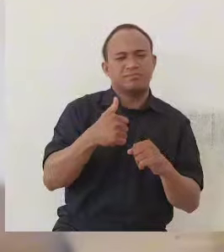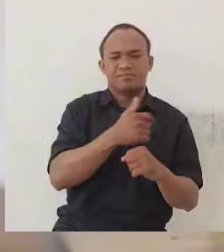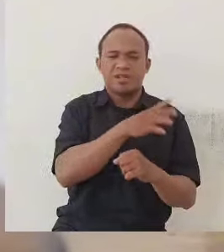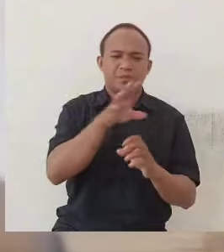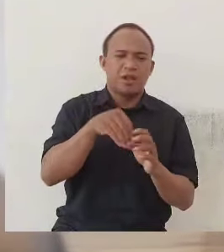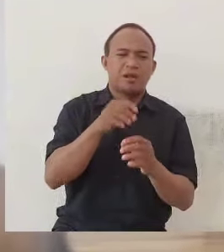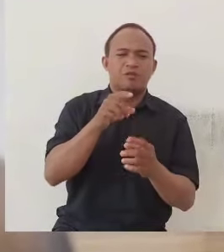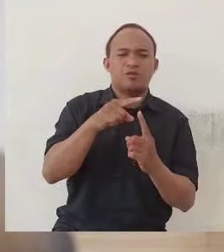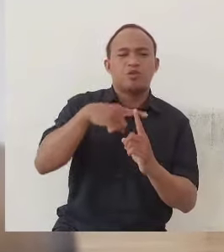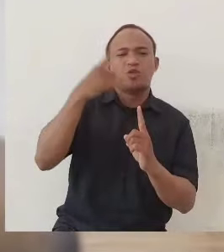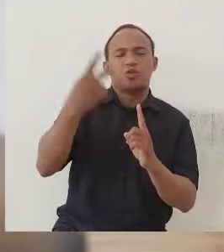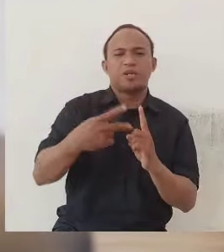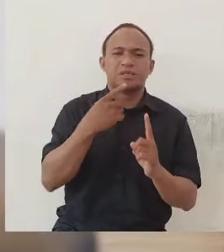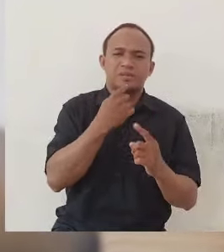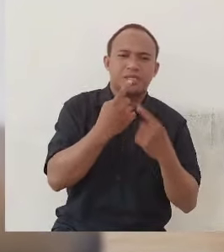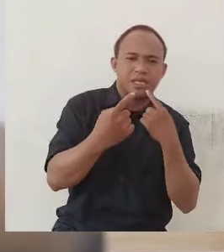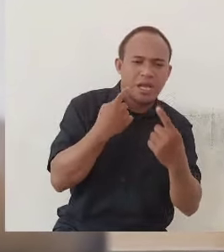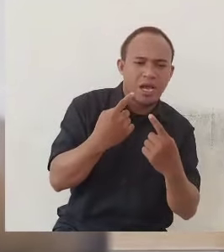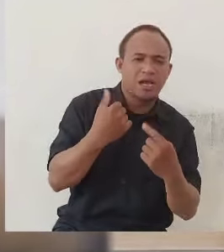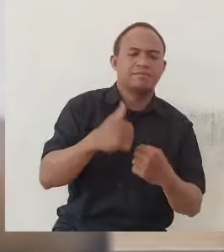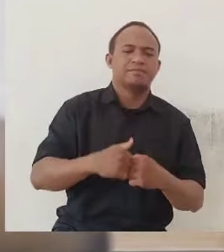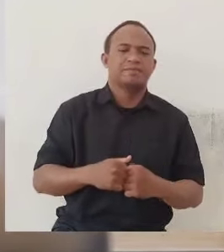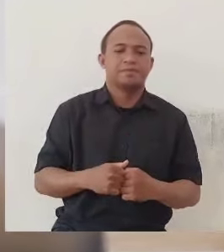kita sering sebut dengan tugas pencegahan.